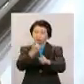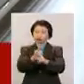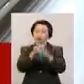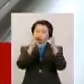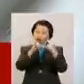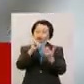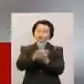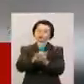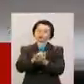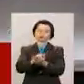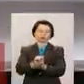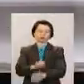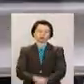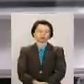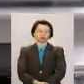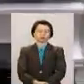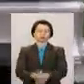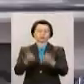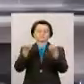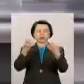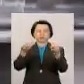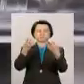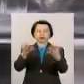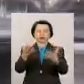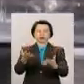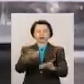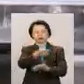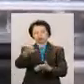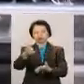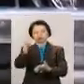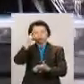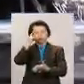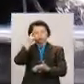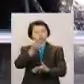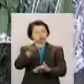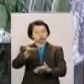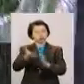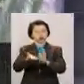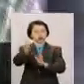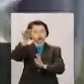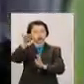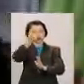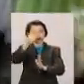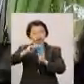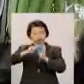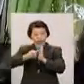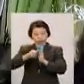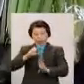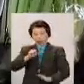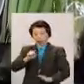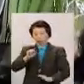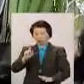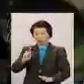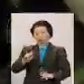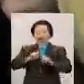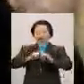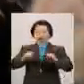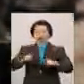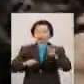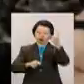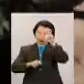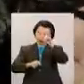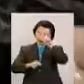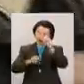itulah. Meskipun banyak pihak menjangkakan kenaikan harga barangan berikutan pelaksanaan SST, namun kerajaan